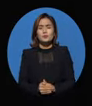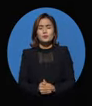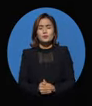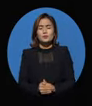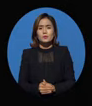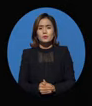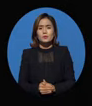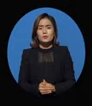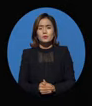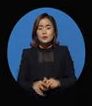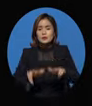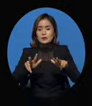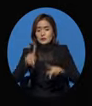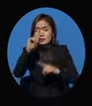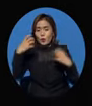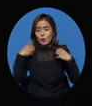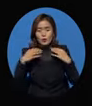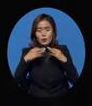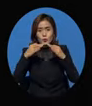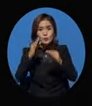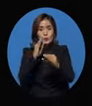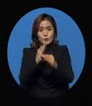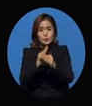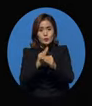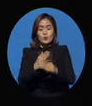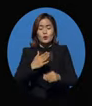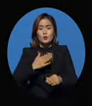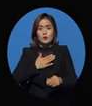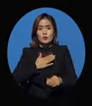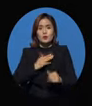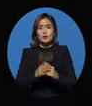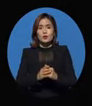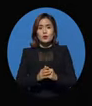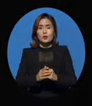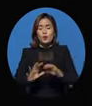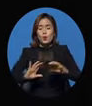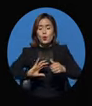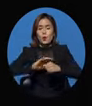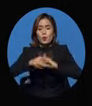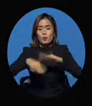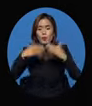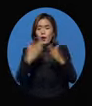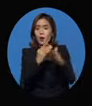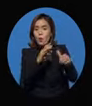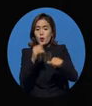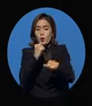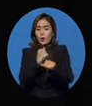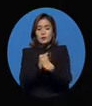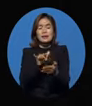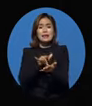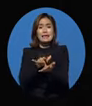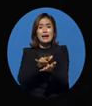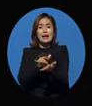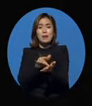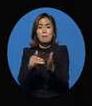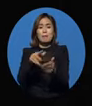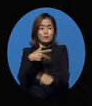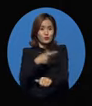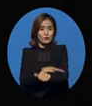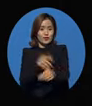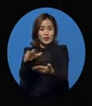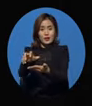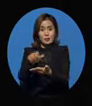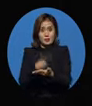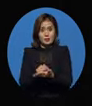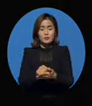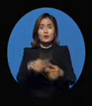확보하는 겁니다 지금 정부가 노력하고 있습니다 저속령 길에 국제적인 대표 그를 총 활용해서 백신 확보 를 뒷받침 하겠습니다